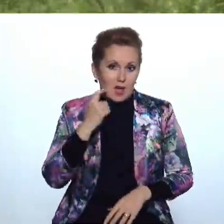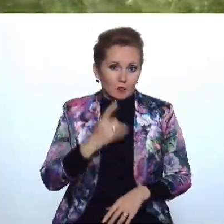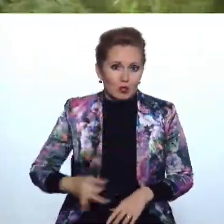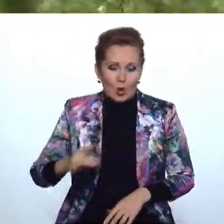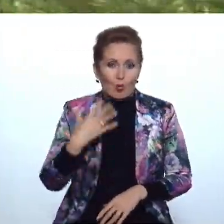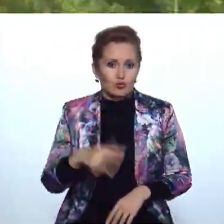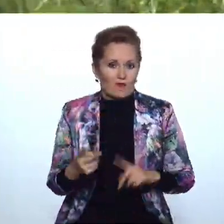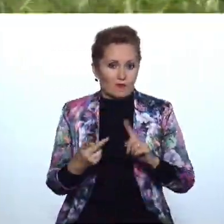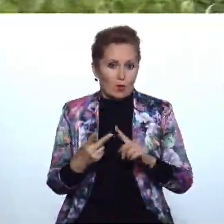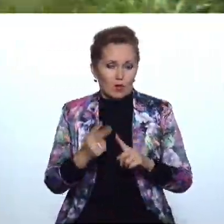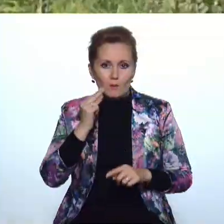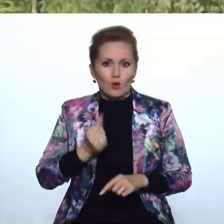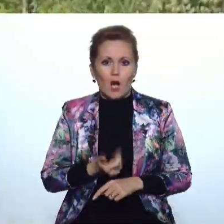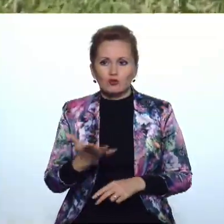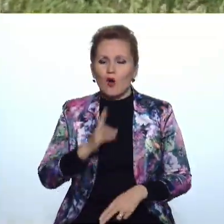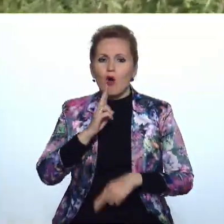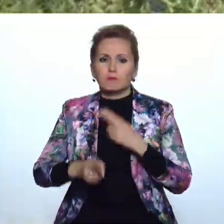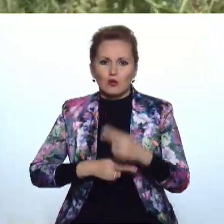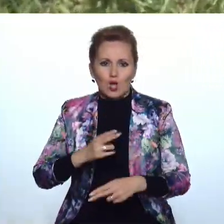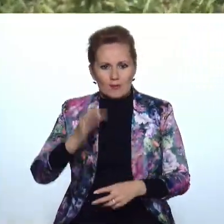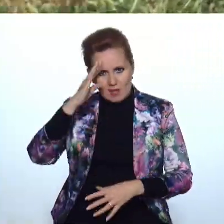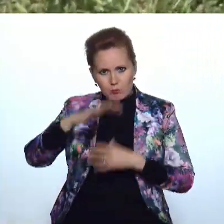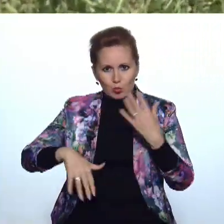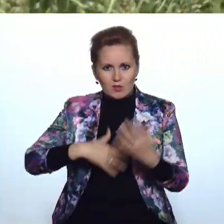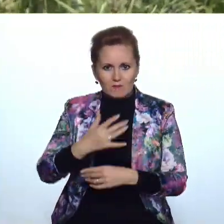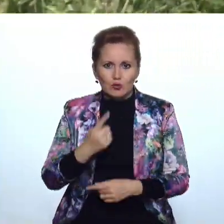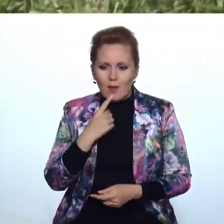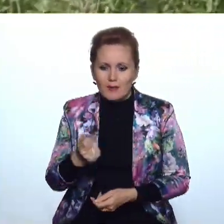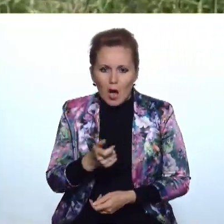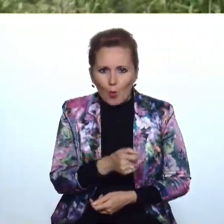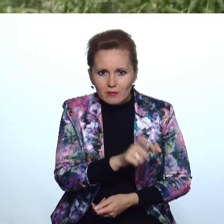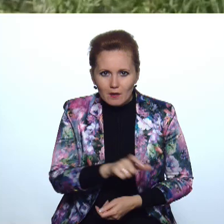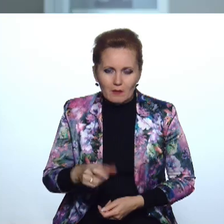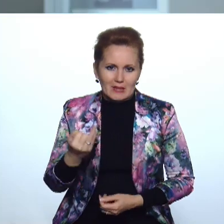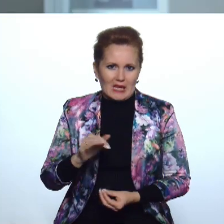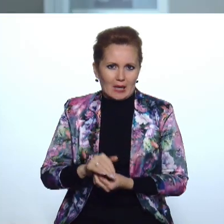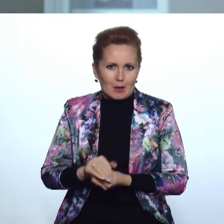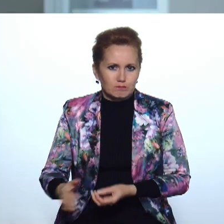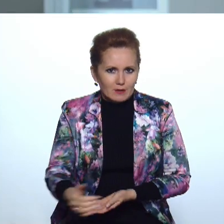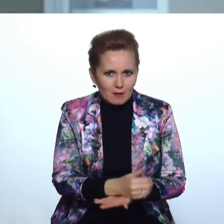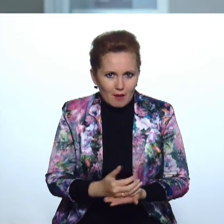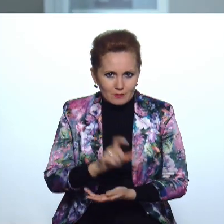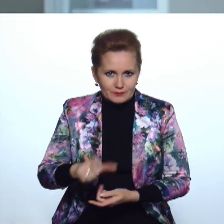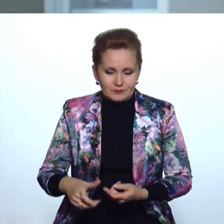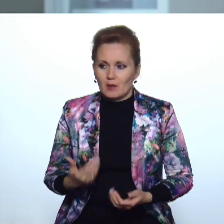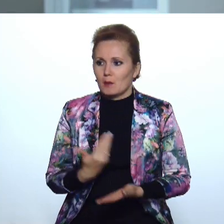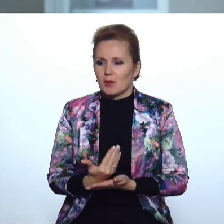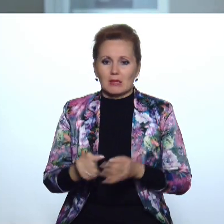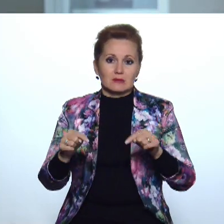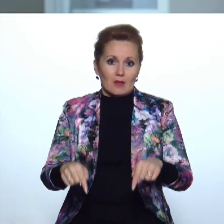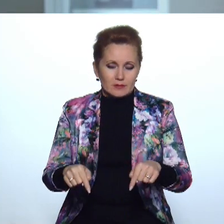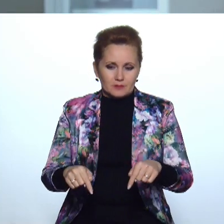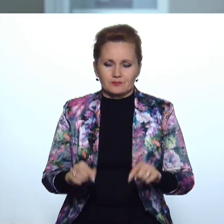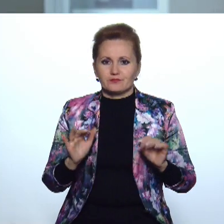после Завьяловского по количеству обращений о заблудившихся ягодниках и грибниках. Когда у нас, допустим, здесь